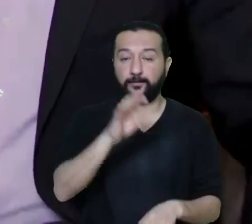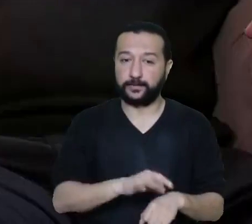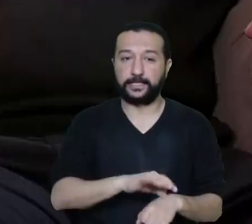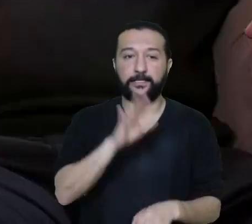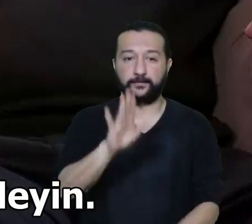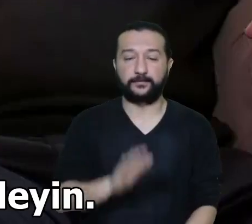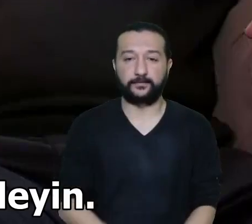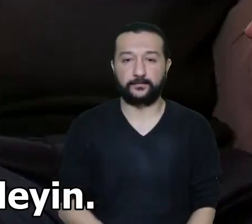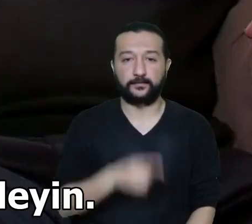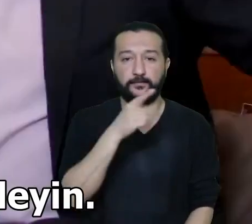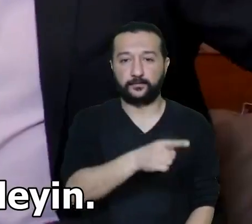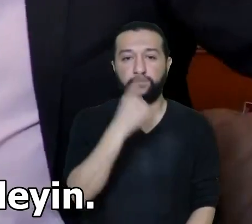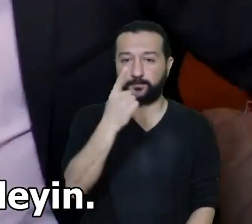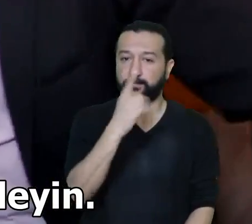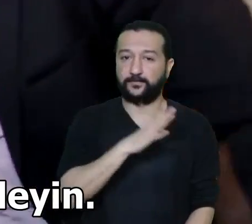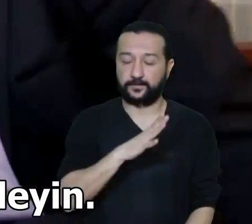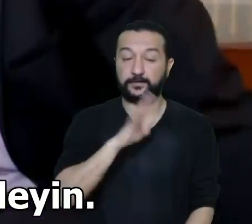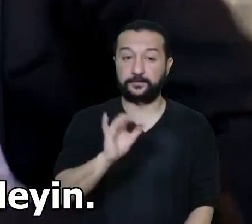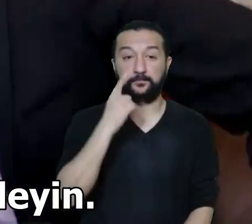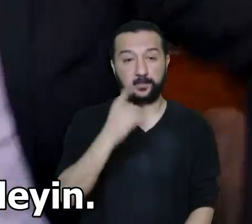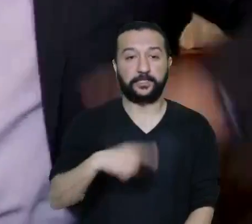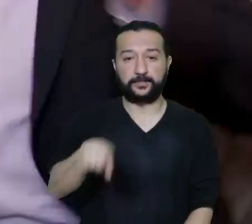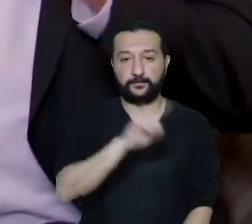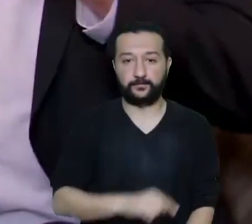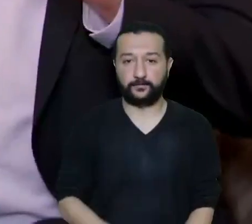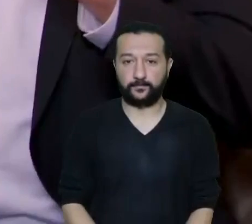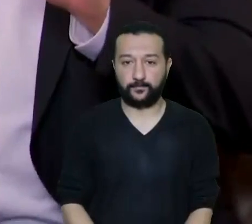dakika. Şöyle bir tane var. Bir sıkıntı durun bakalım, dinleyin.